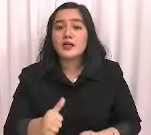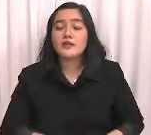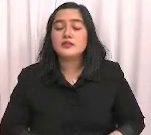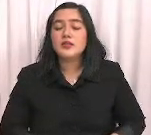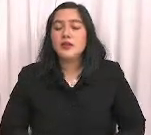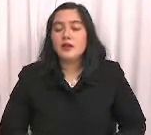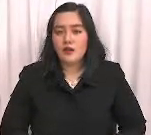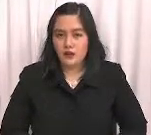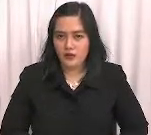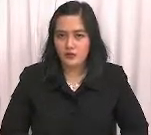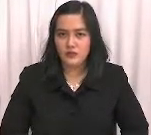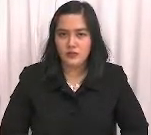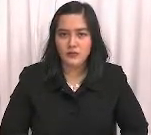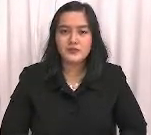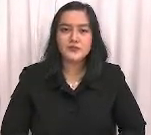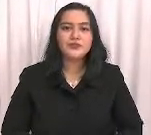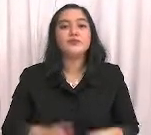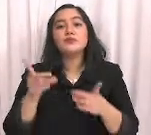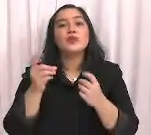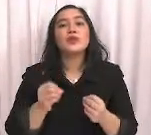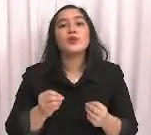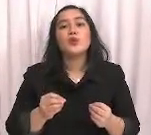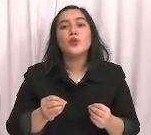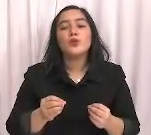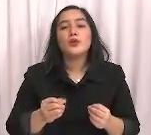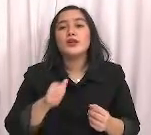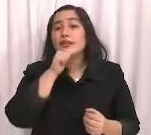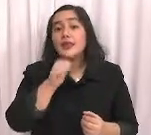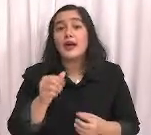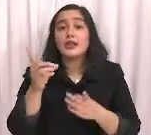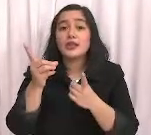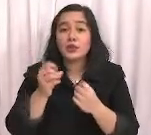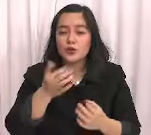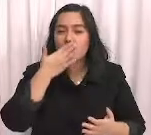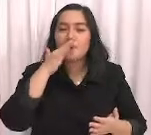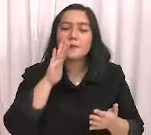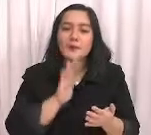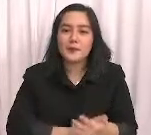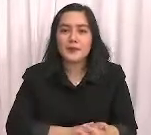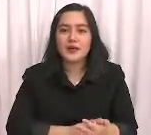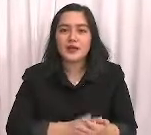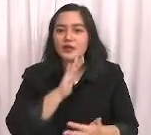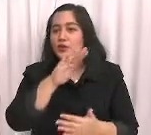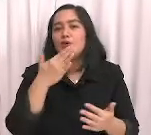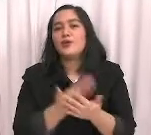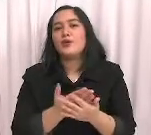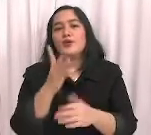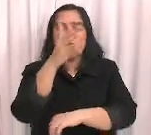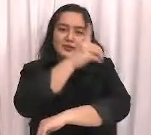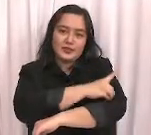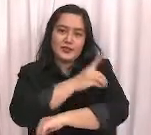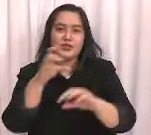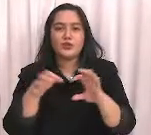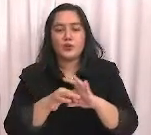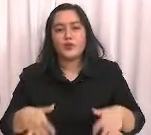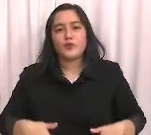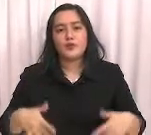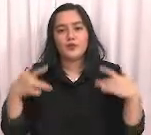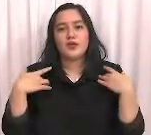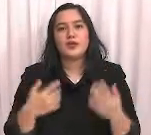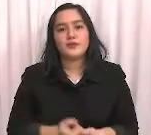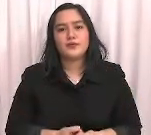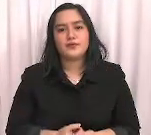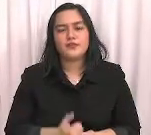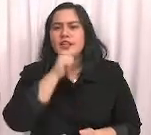hindi lamang po babaeng dapat mag-practice nito eh. Dapat kahit na lalaki, no, eh kinakailangan i-practice din